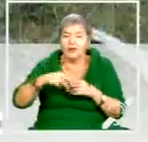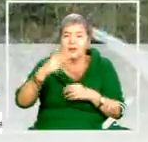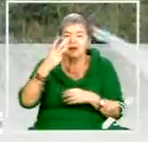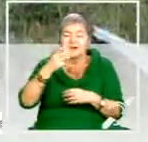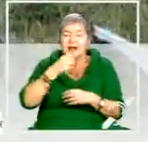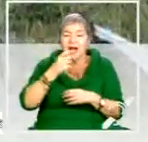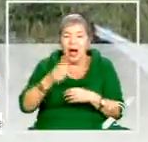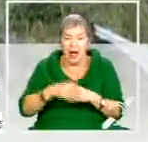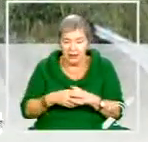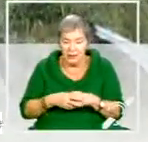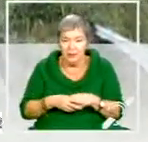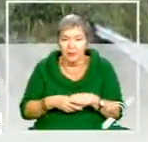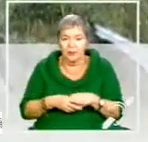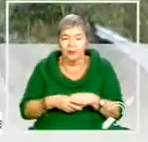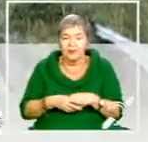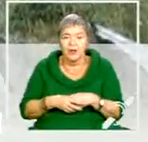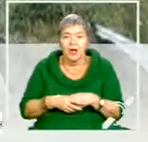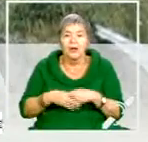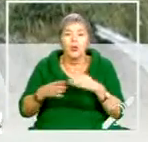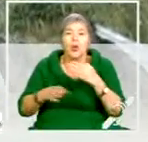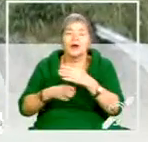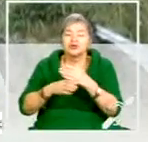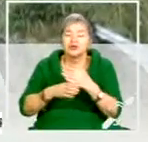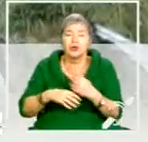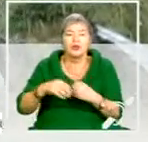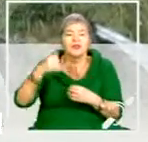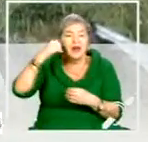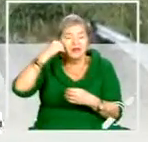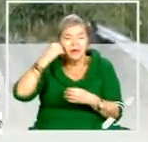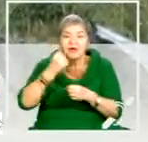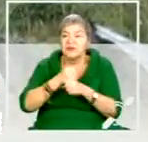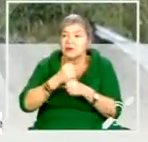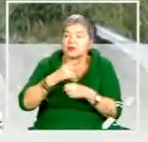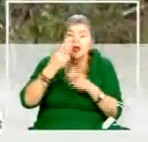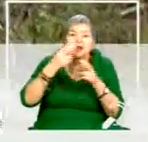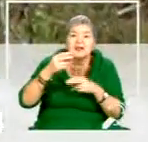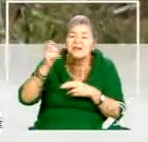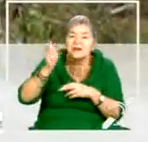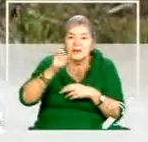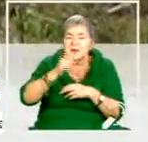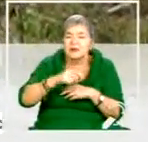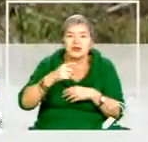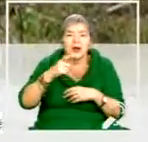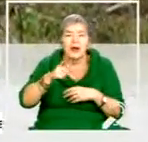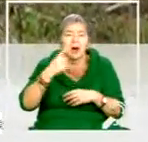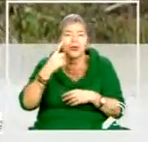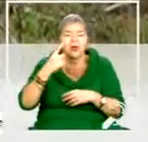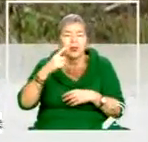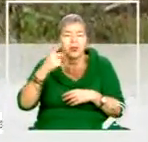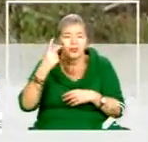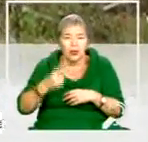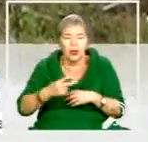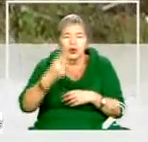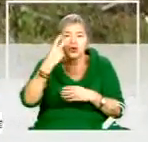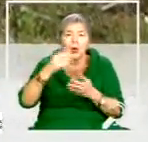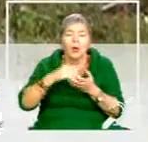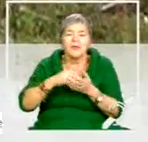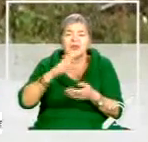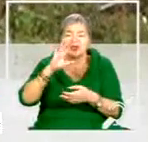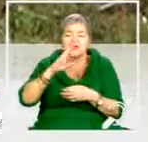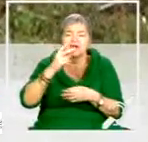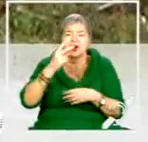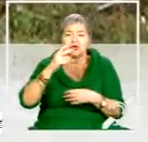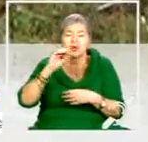ani, prin intermediul apelurilor făcute de populație la 112, 2520